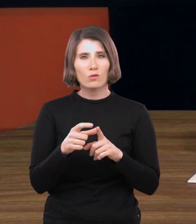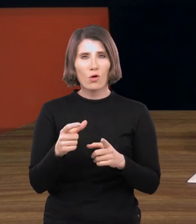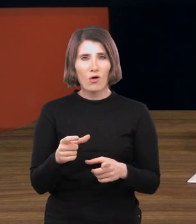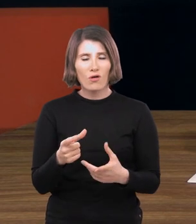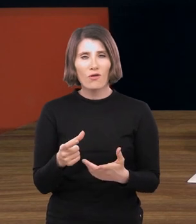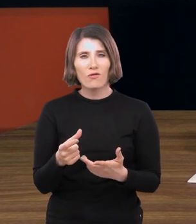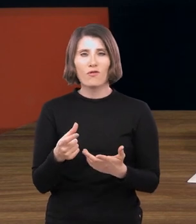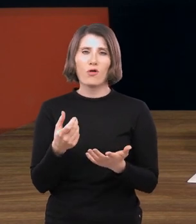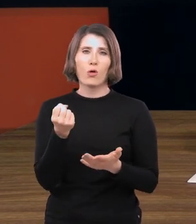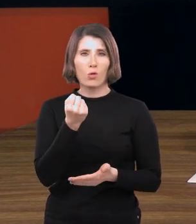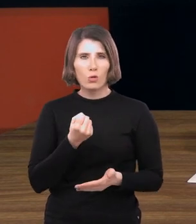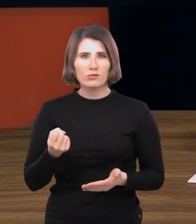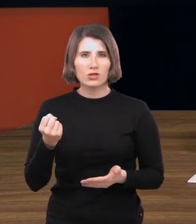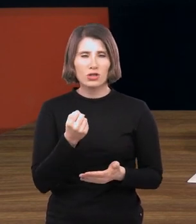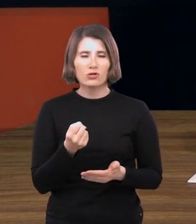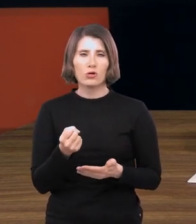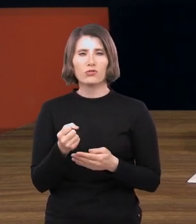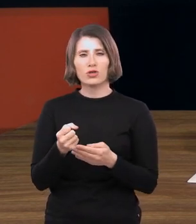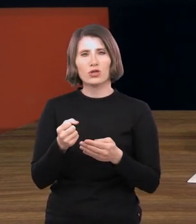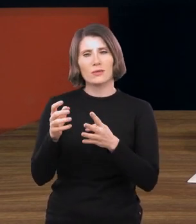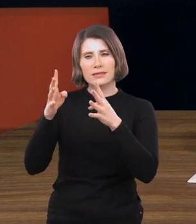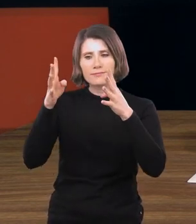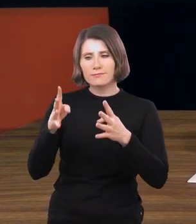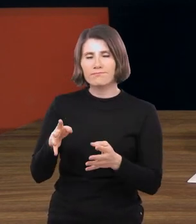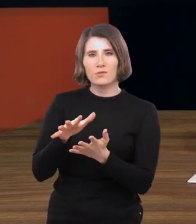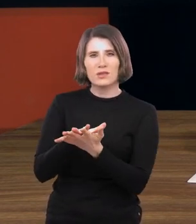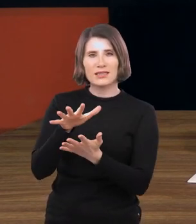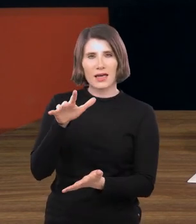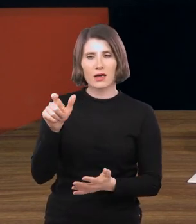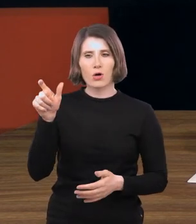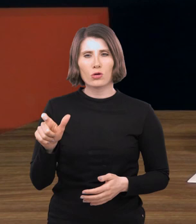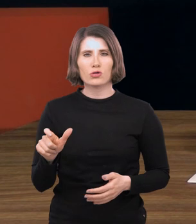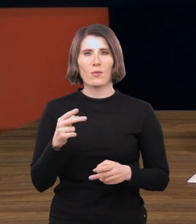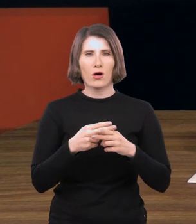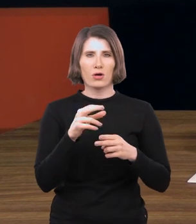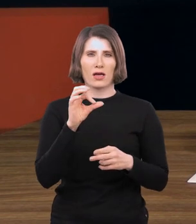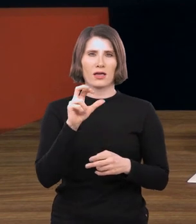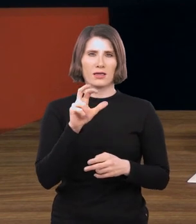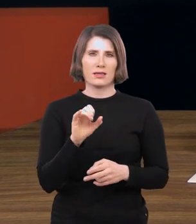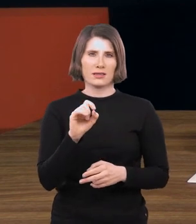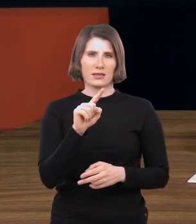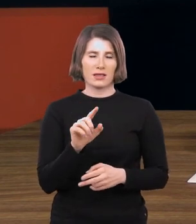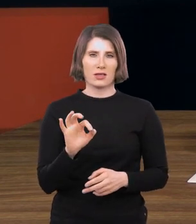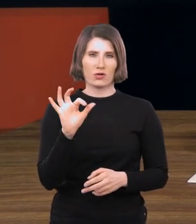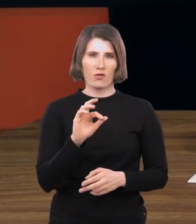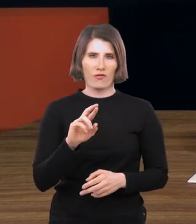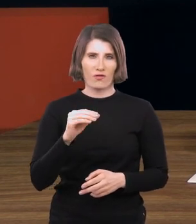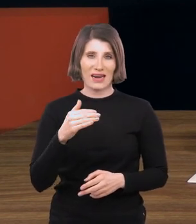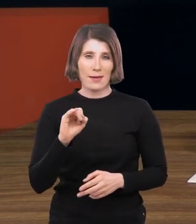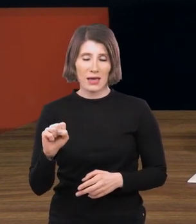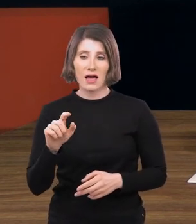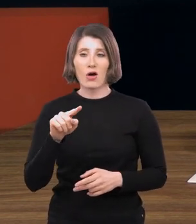użyte do opisywania cech charakteryzujących osoby schizofreniczne,